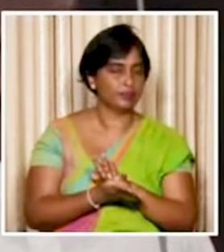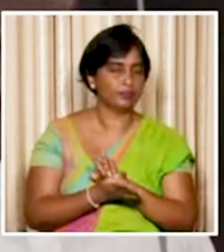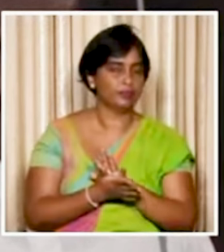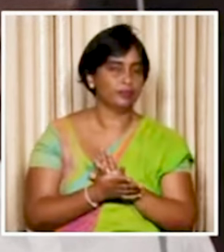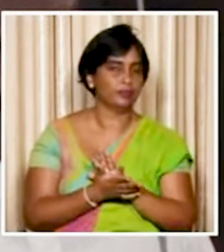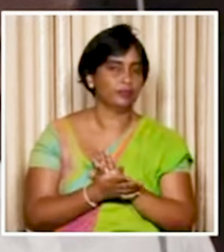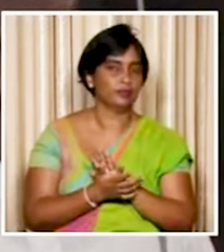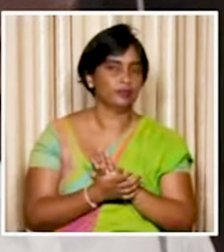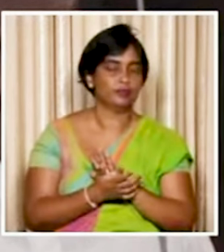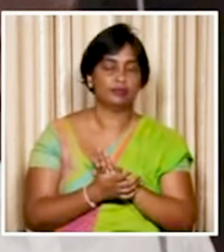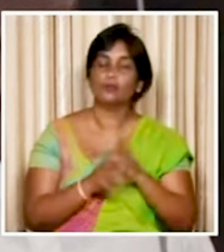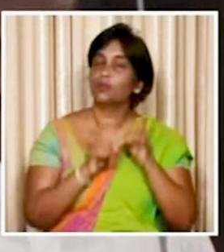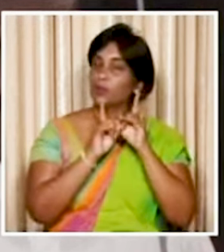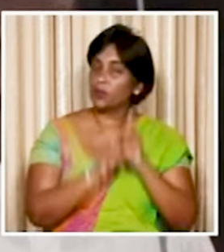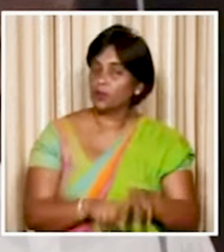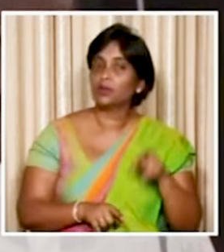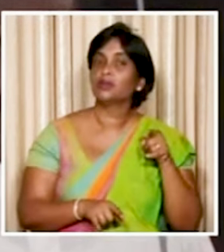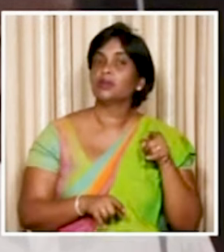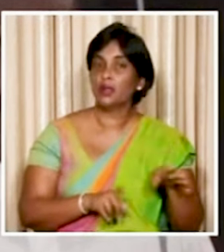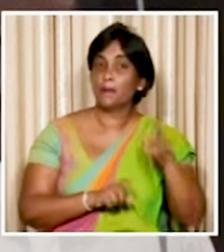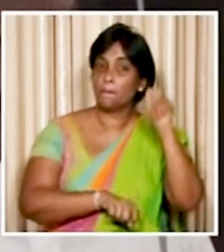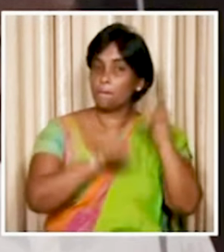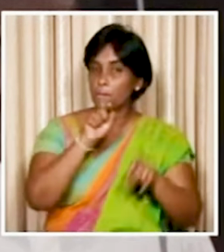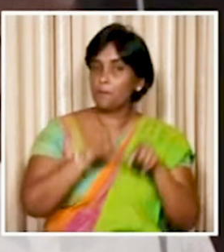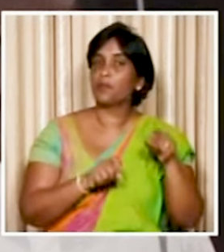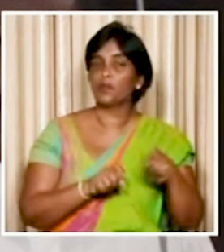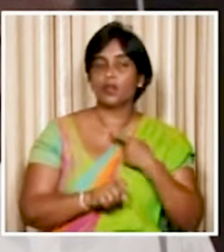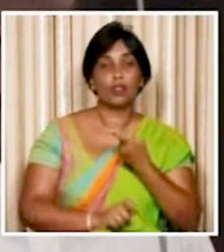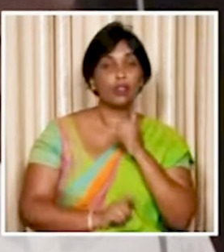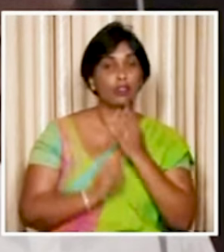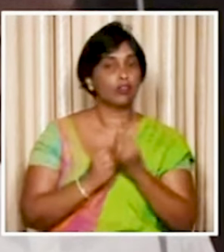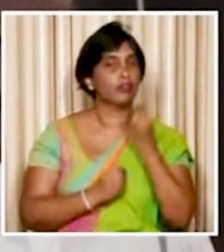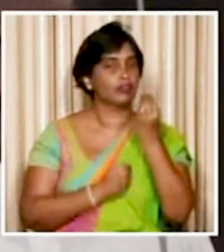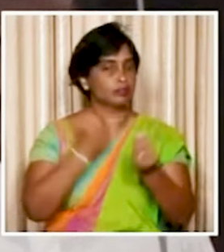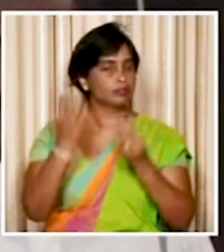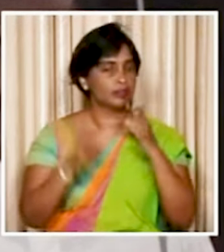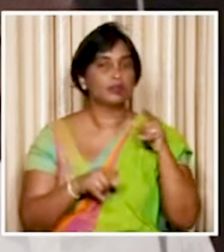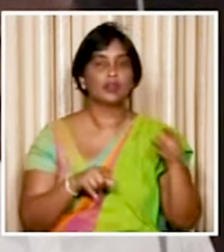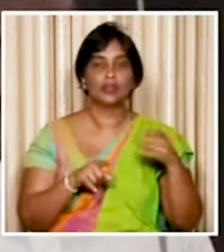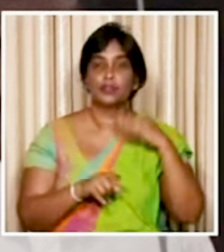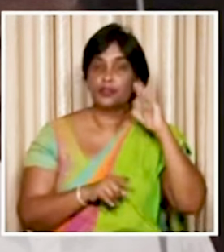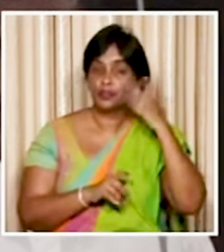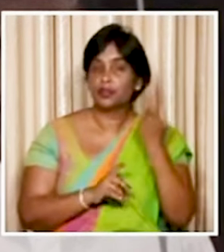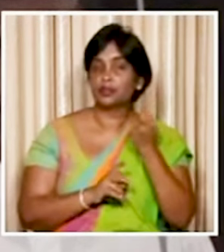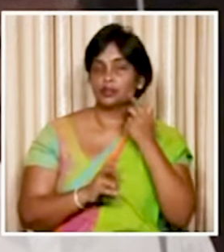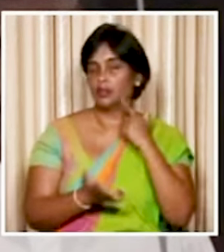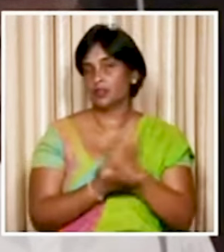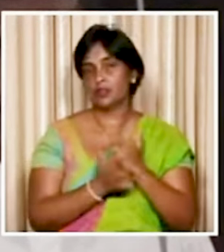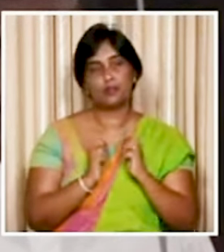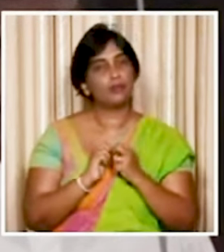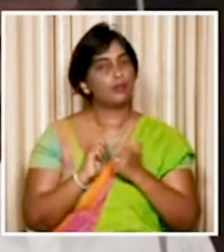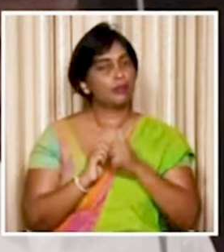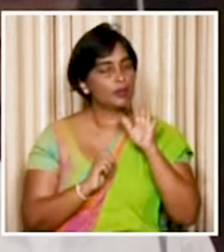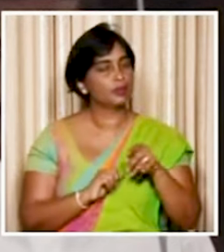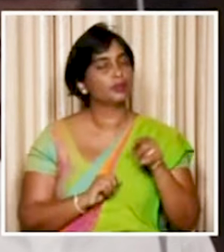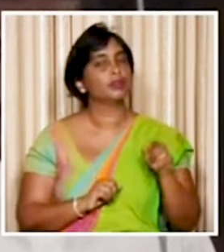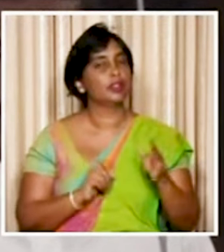அவர்களுக்குரிய தண்டனைகளை வழங்க வேண்டும். பொருளாதார நெருக்கடியின் காரணமாக வறுமையான